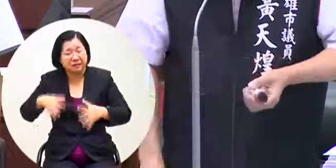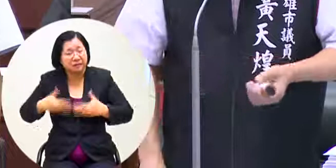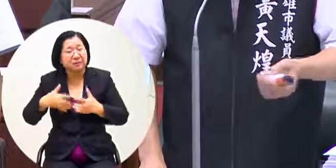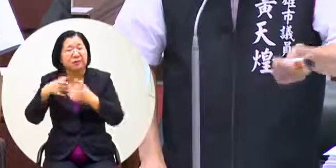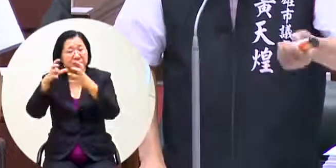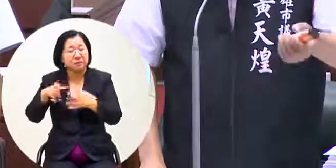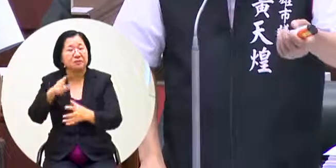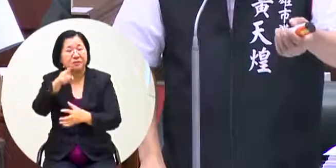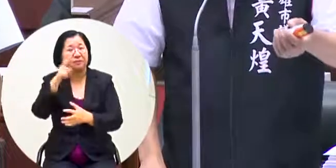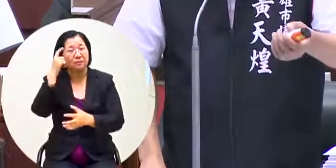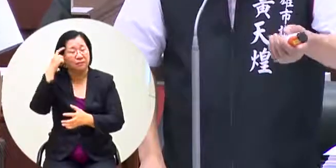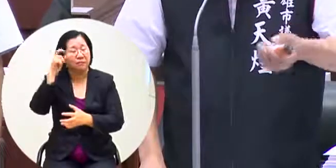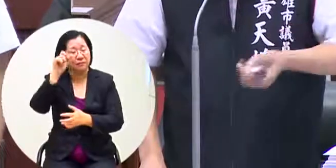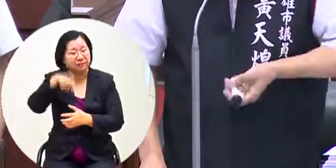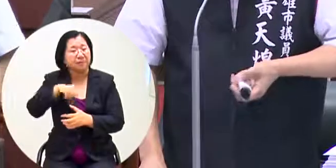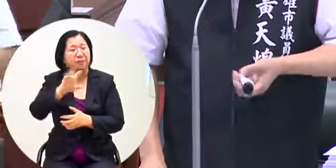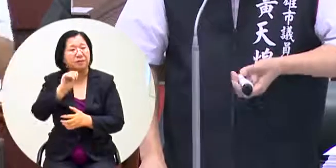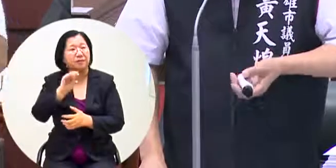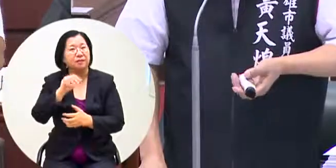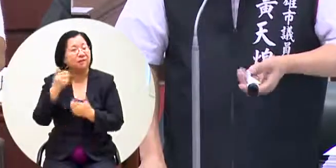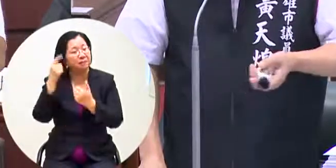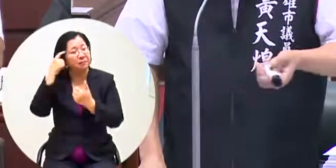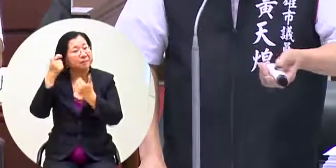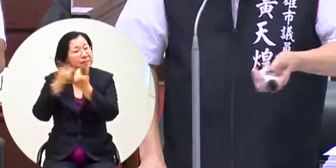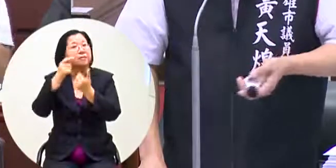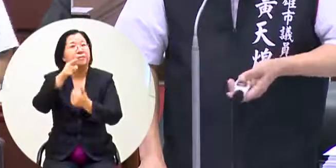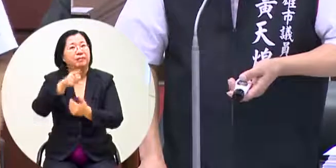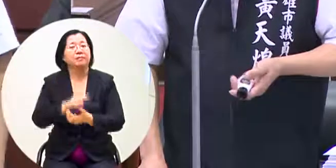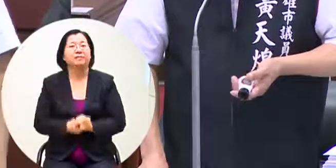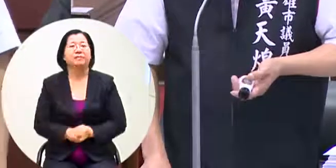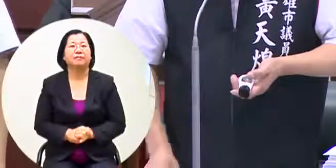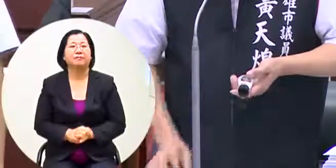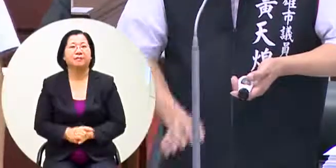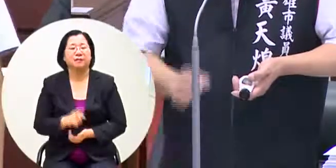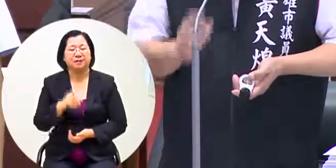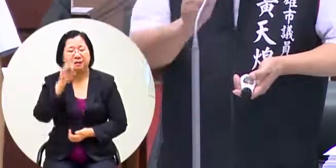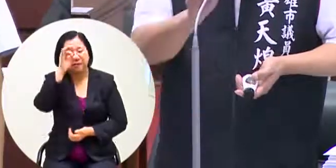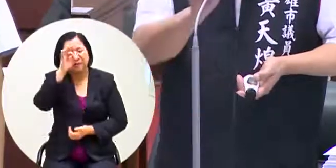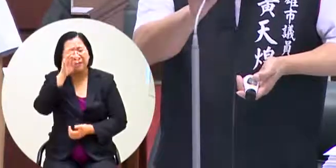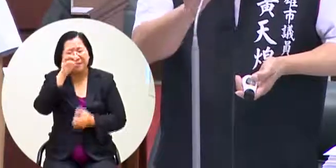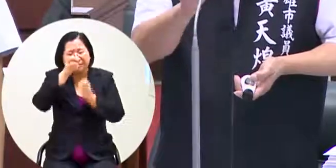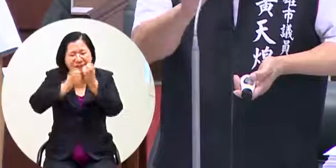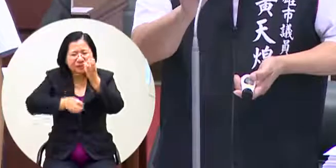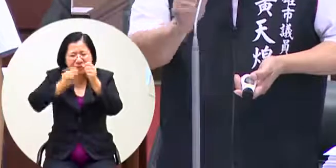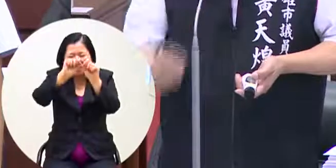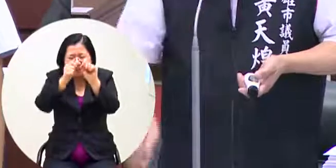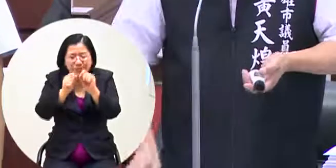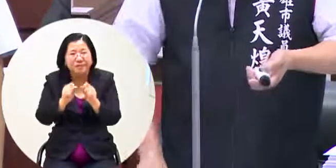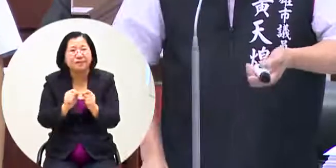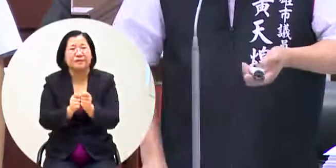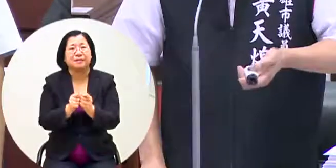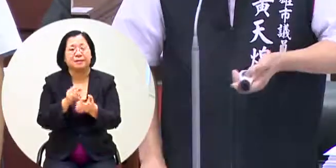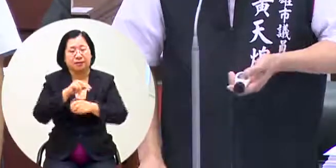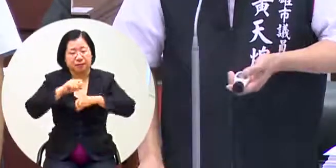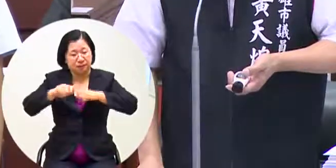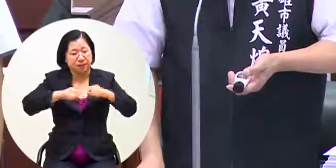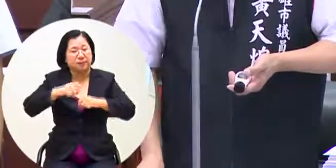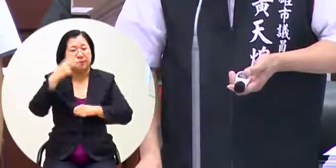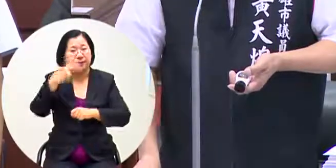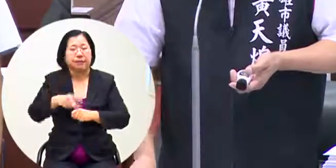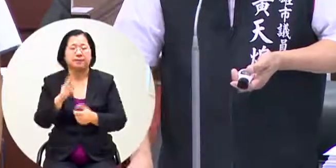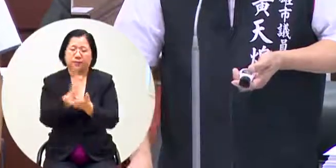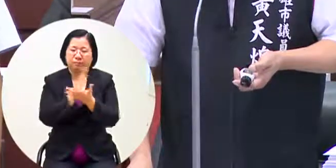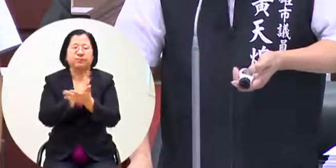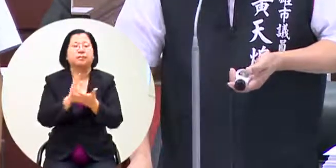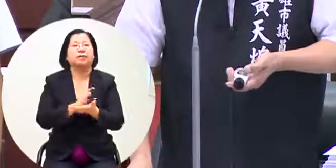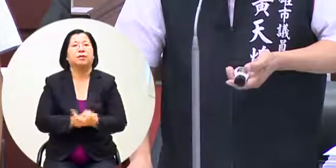建，还是反对？ 这部分就爱搁看伊详细伊的计划，才有法度去做评估，看讲伊的情形是安